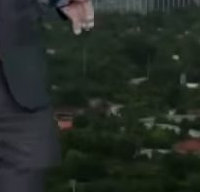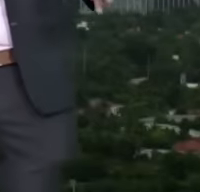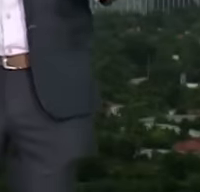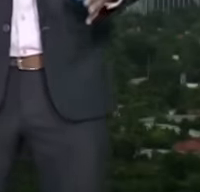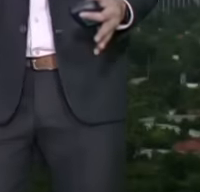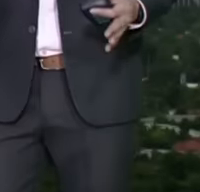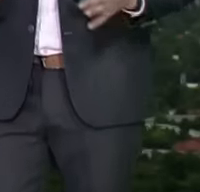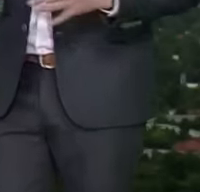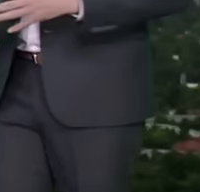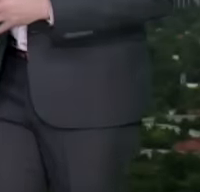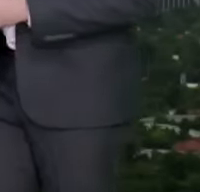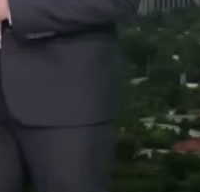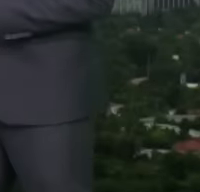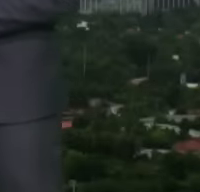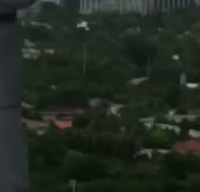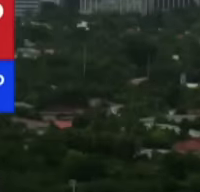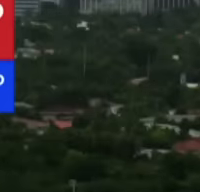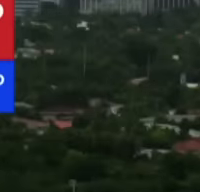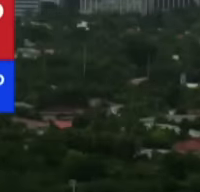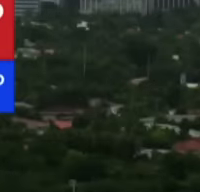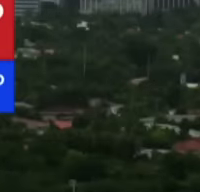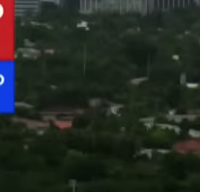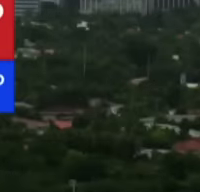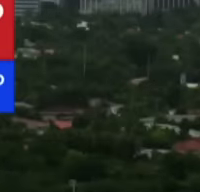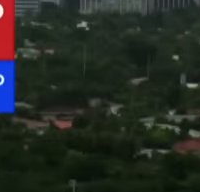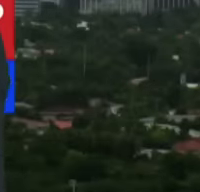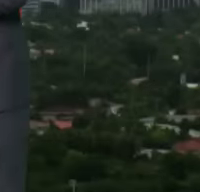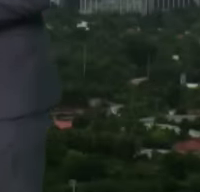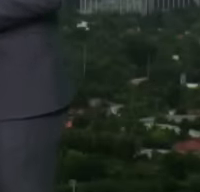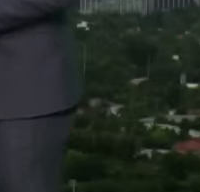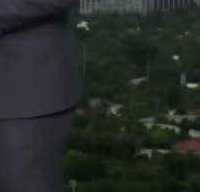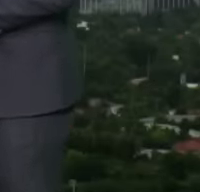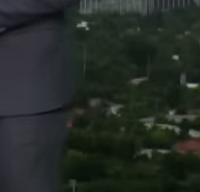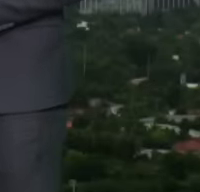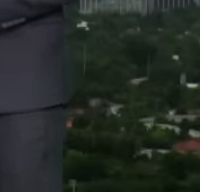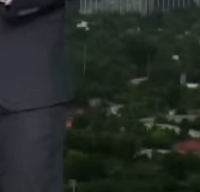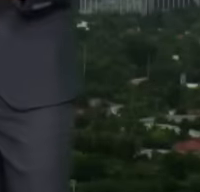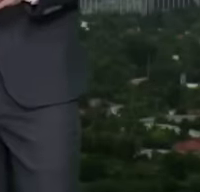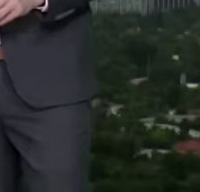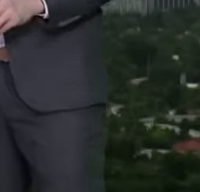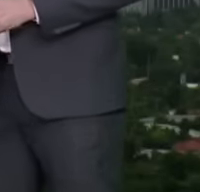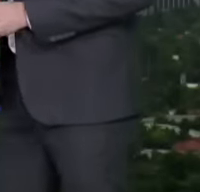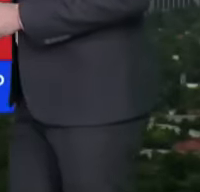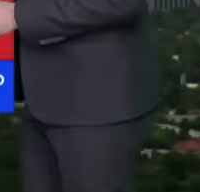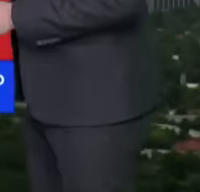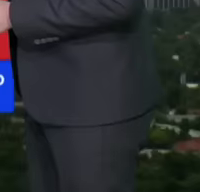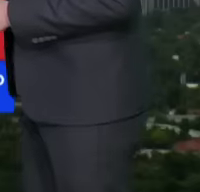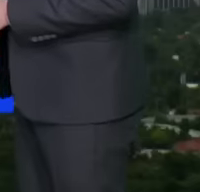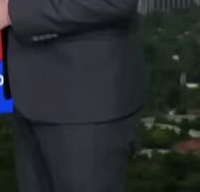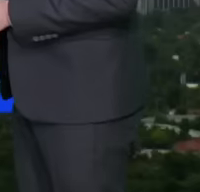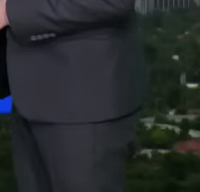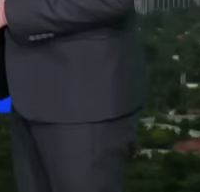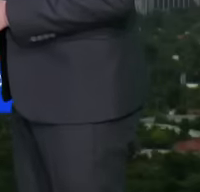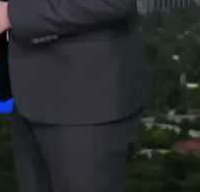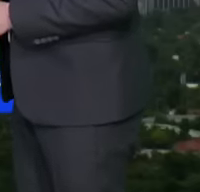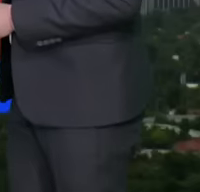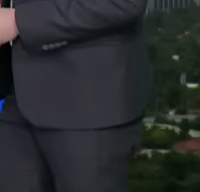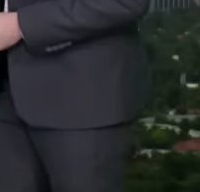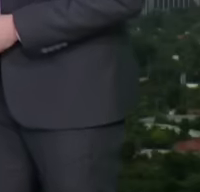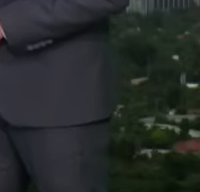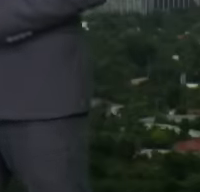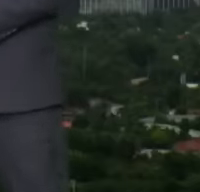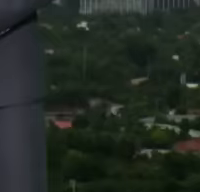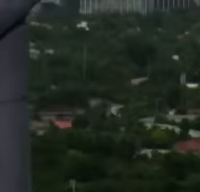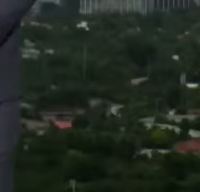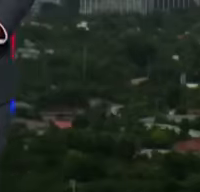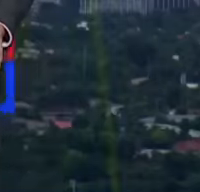kukulimlim at may posibleng mga pag-ulan Huwebes, Biyernes at Sabado de Gloria, pero sa Easter Sunday, maaraw po at tuyo